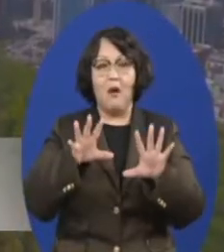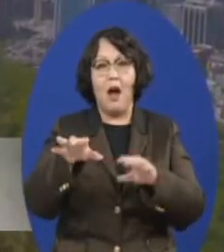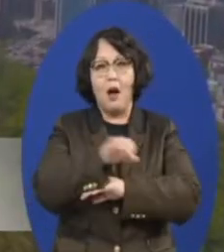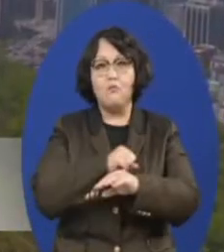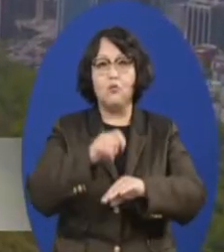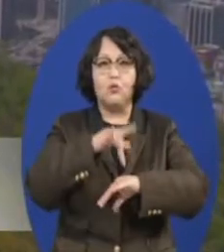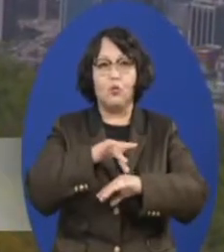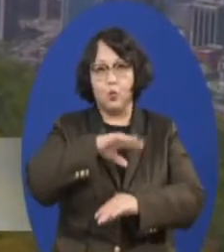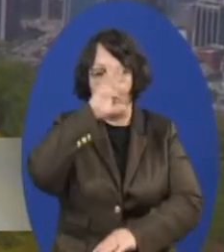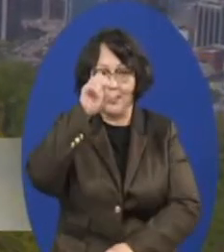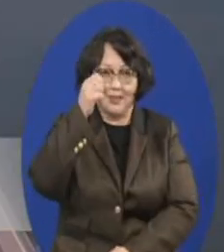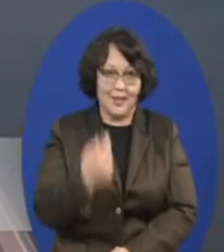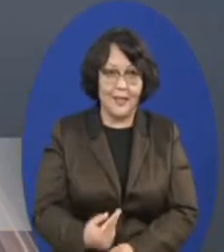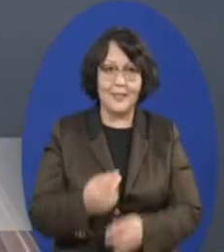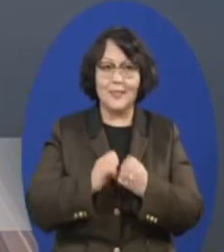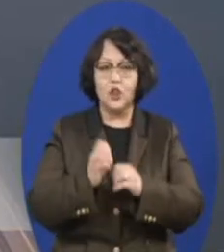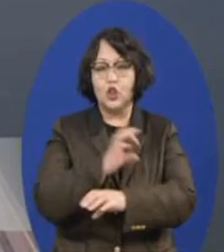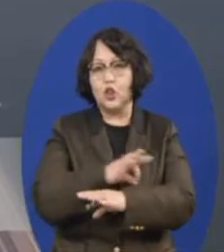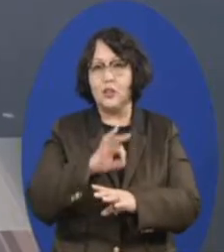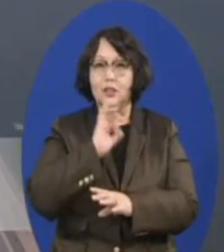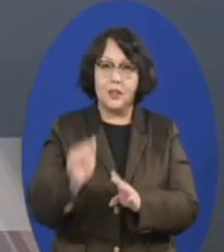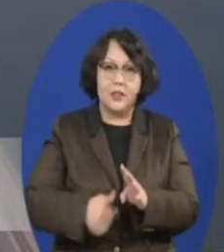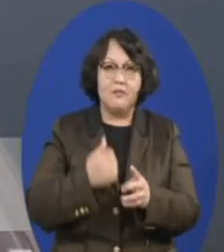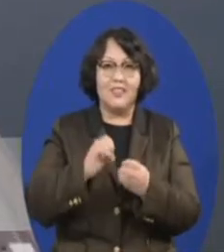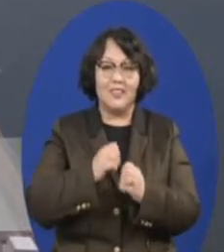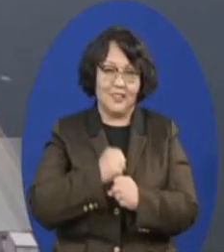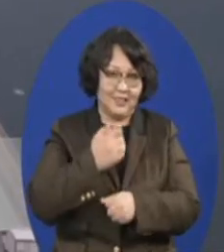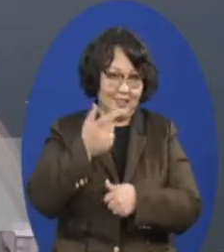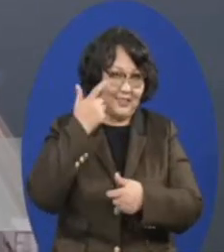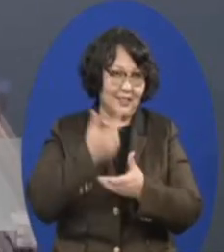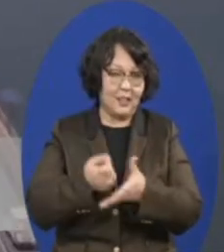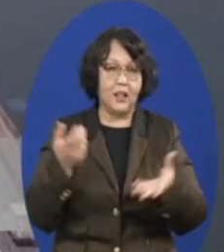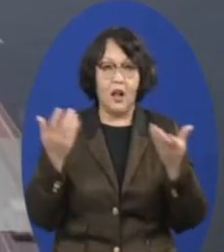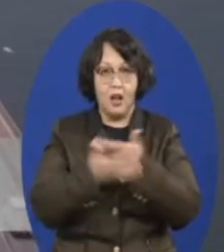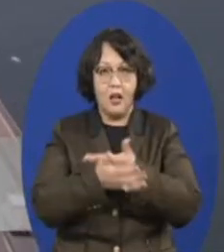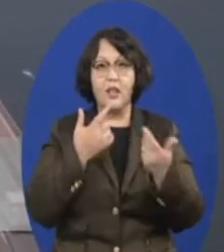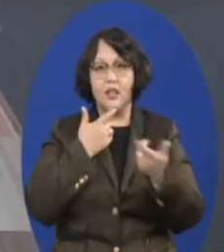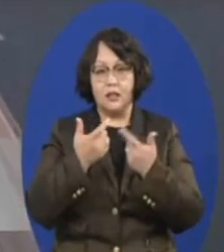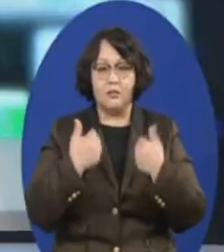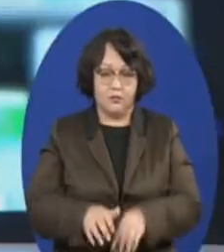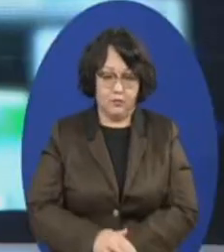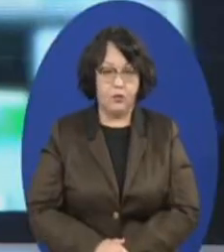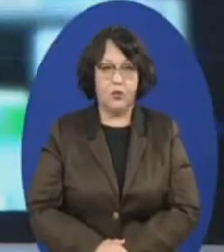дулааны станц барих зэрэг төслийн хэрэгжилтийг эрчимжүүлэх талаар санал солилцсон байна.